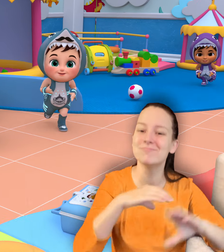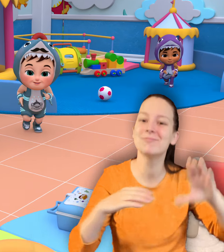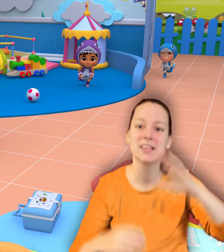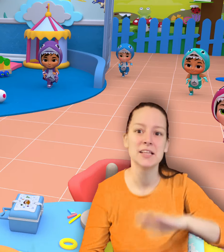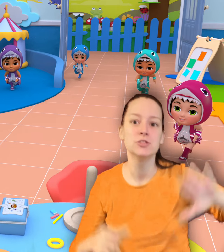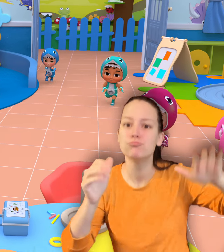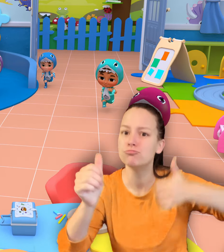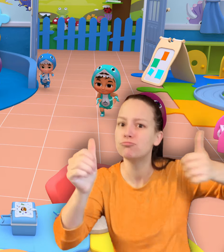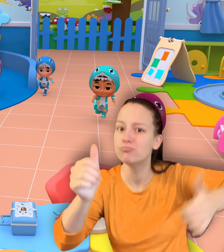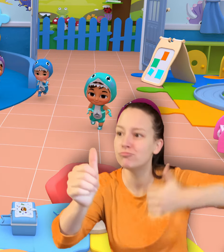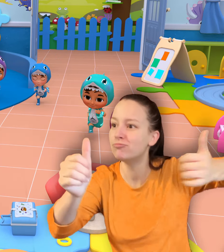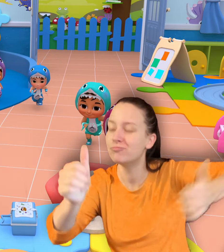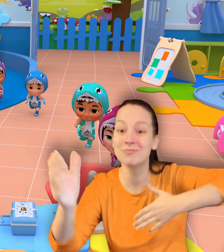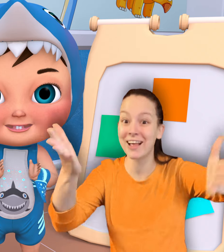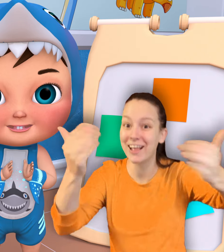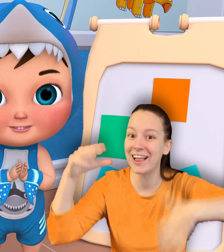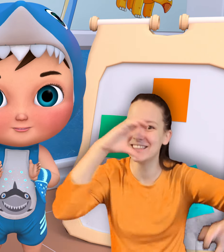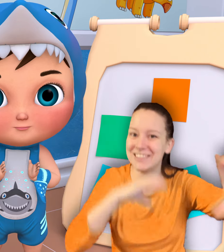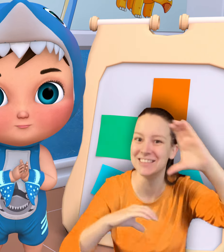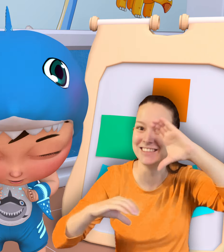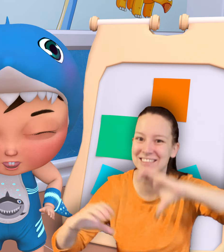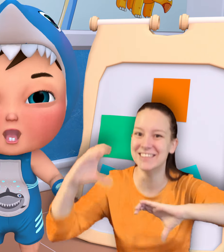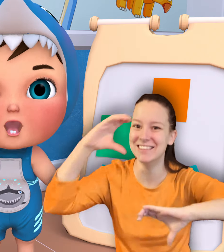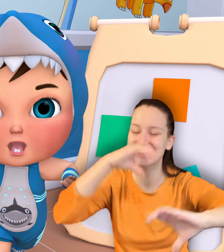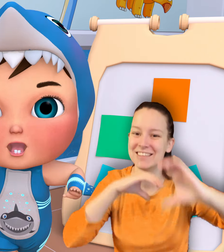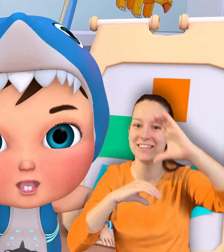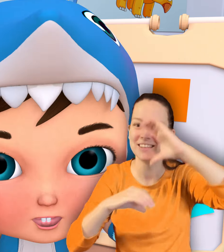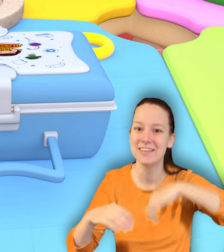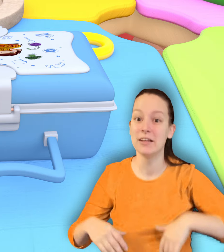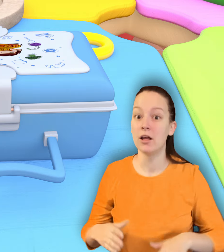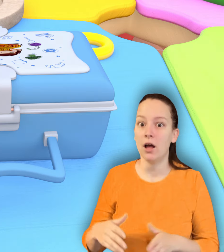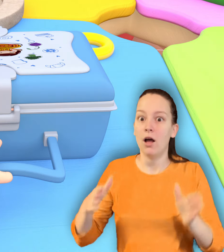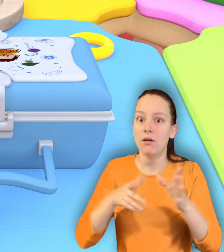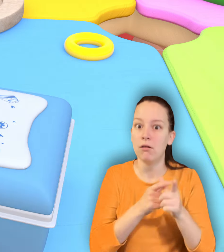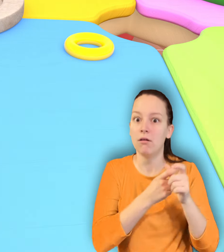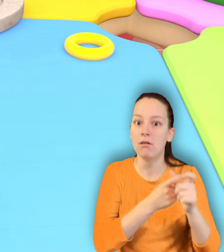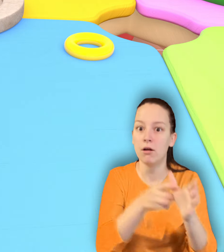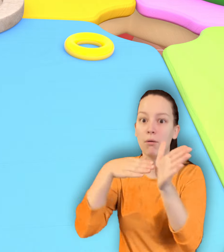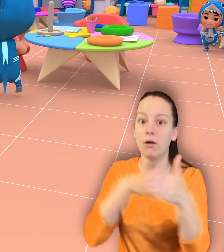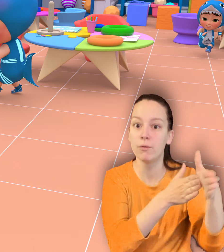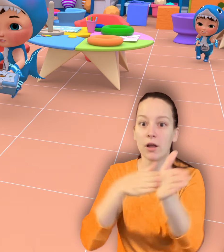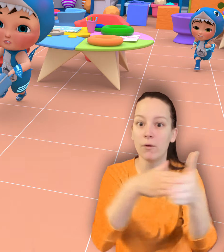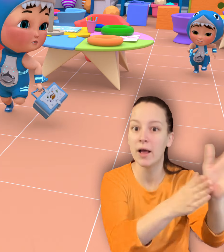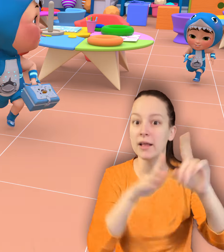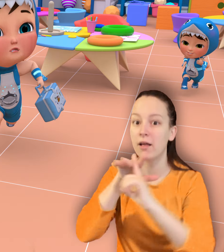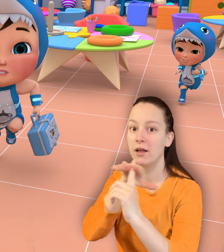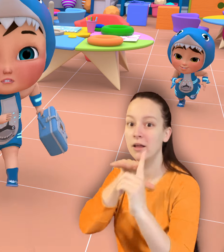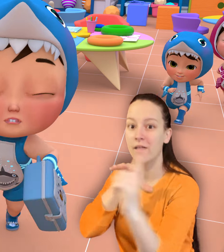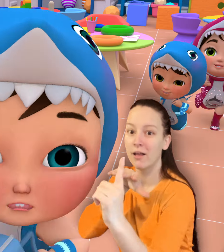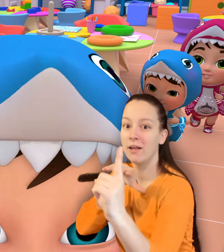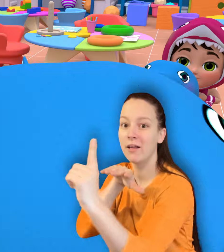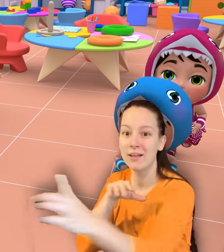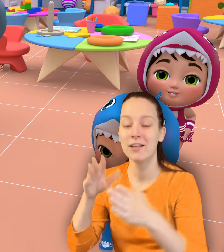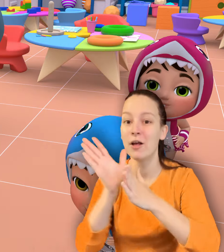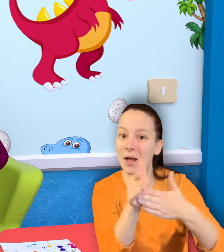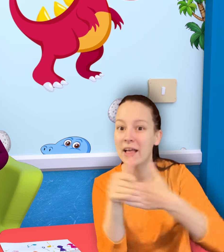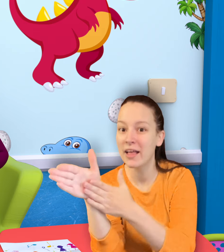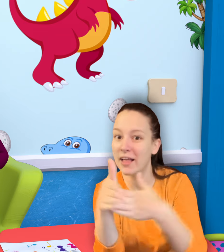のハンパため家族逃げろ逃げろ